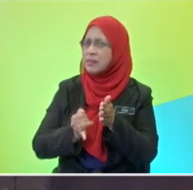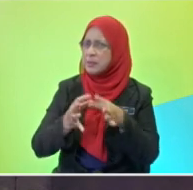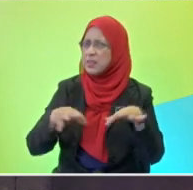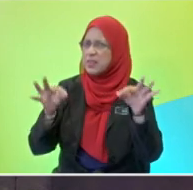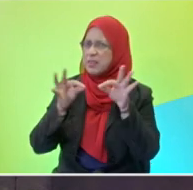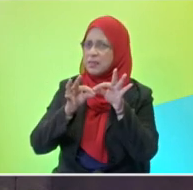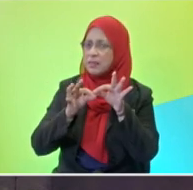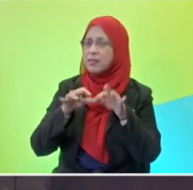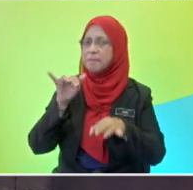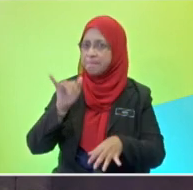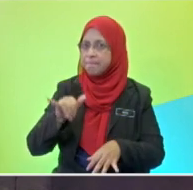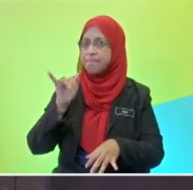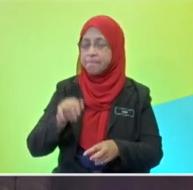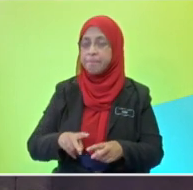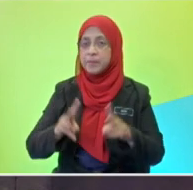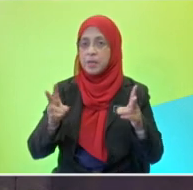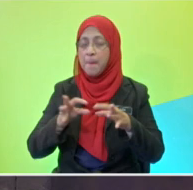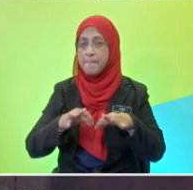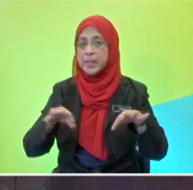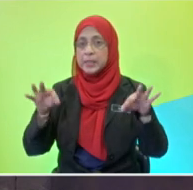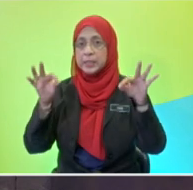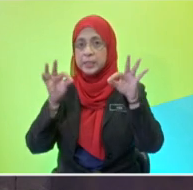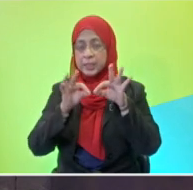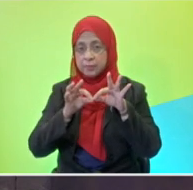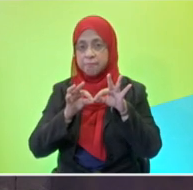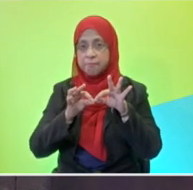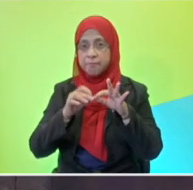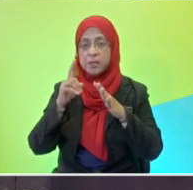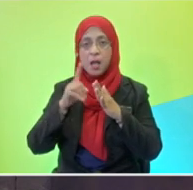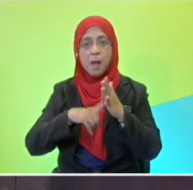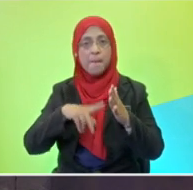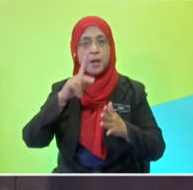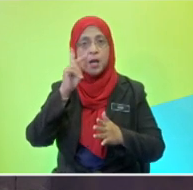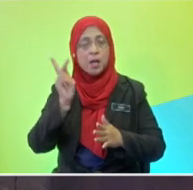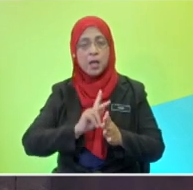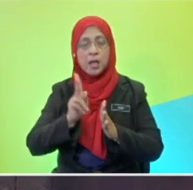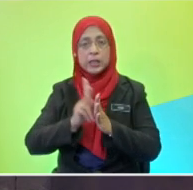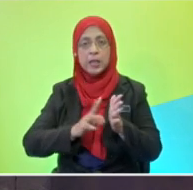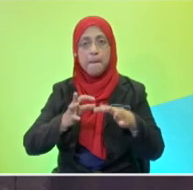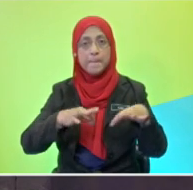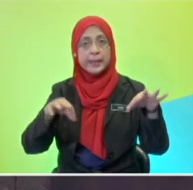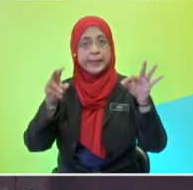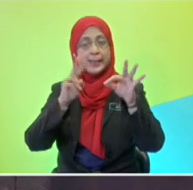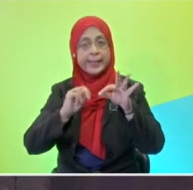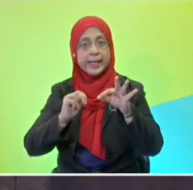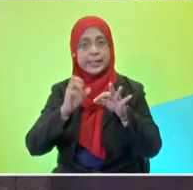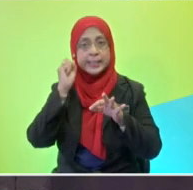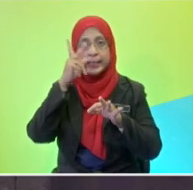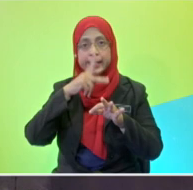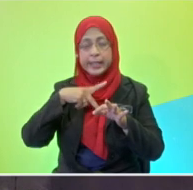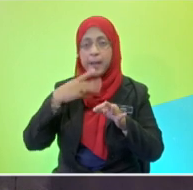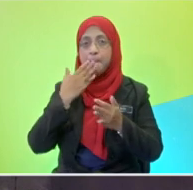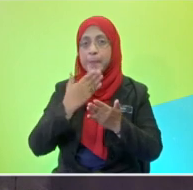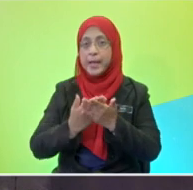sangat penting hanya oke apakah kepentingan adab berjiliran